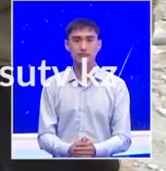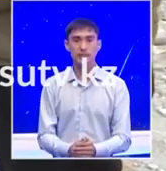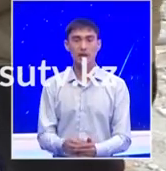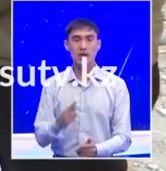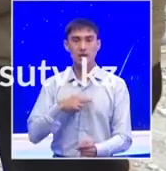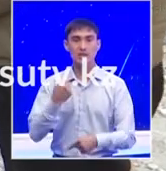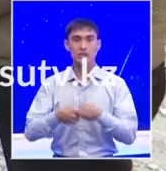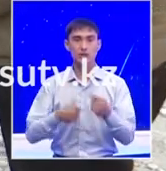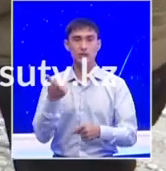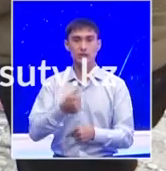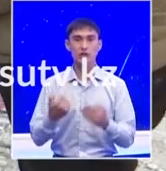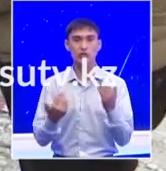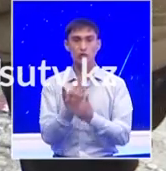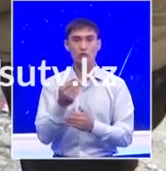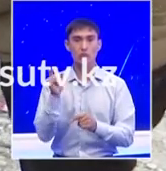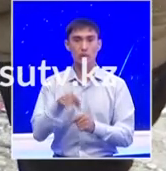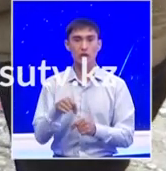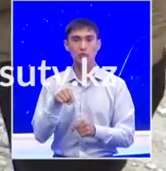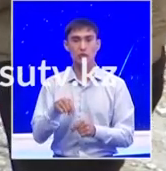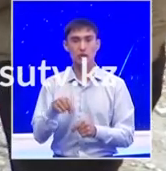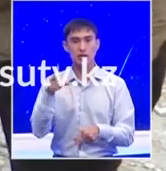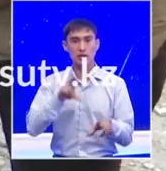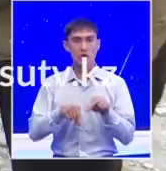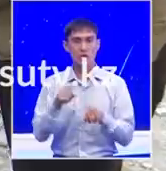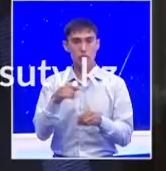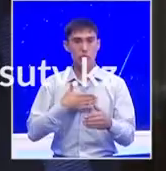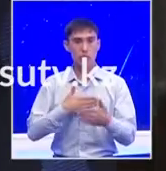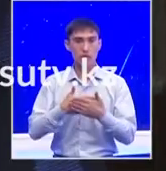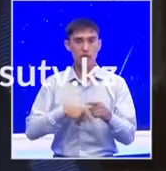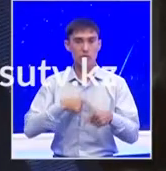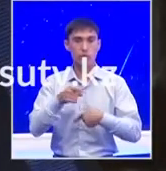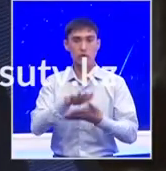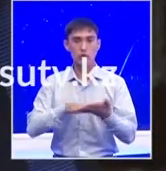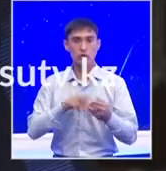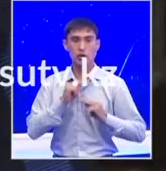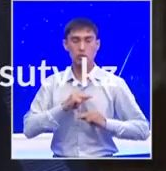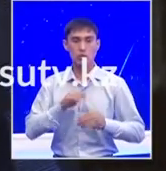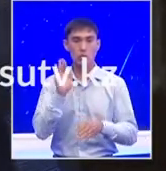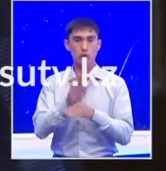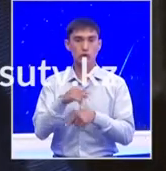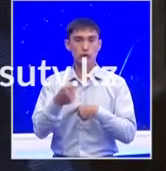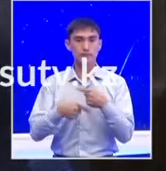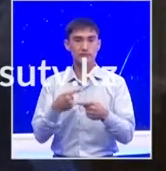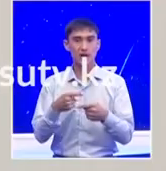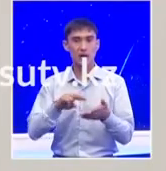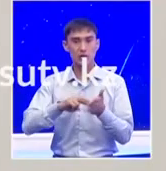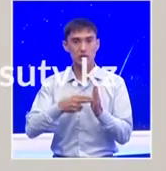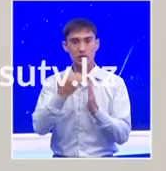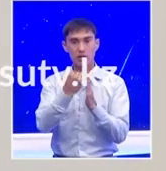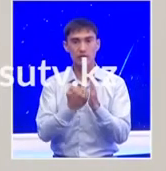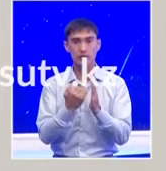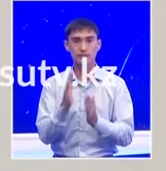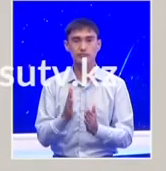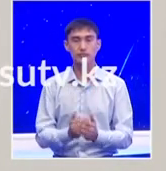Я на следующей неделе снова приеду сюда. Надеюсь, вы более активно продолжите работы. Поручаю создать рабочий график.